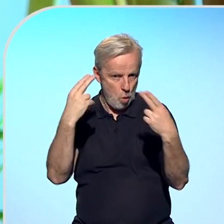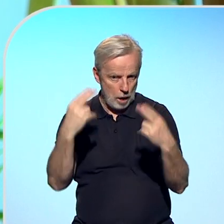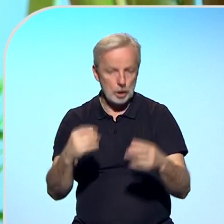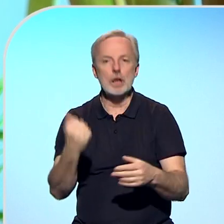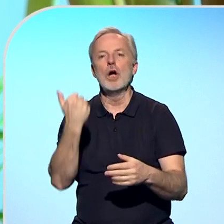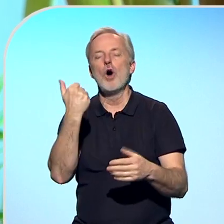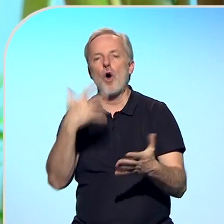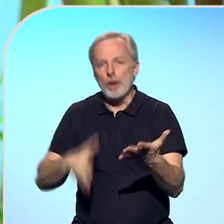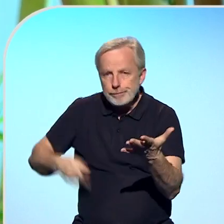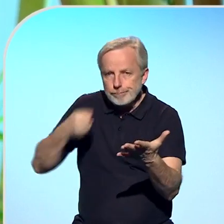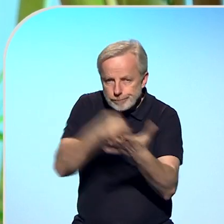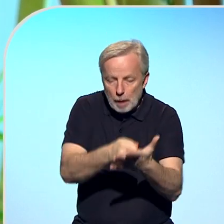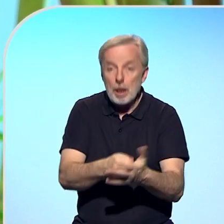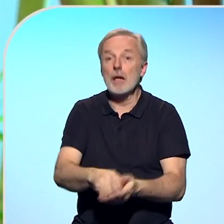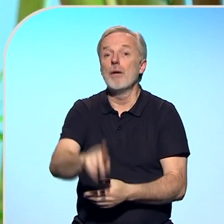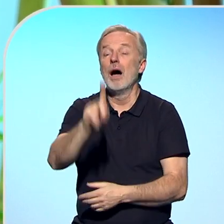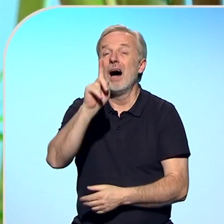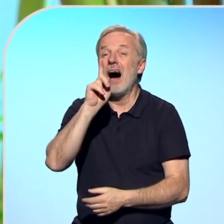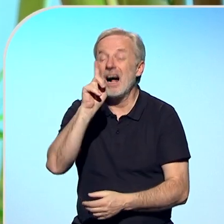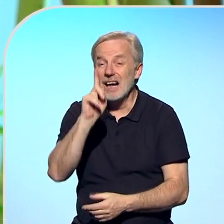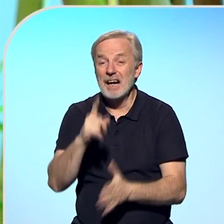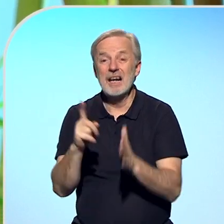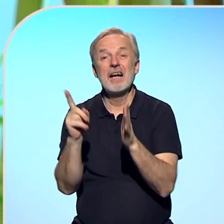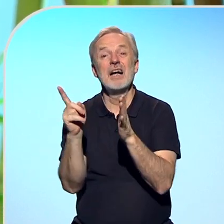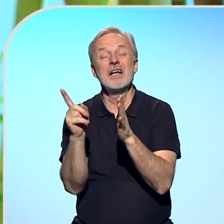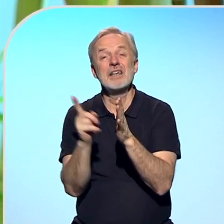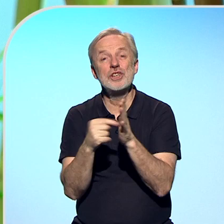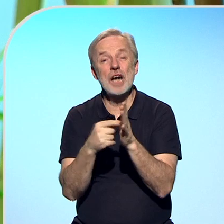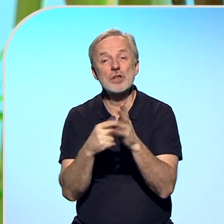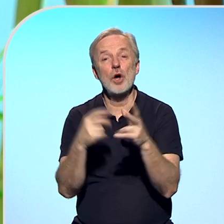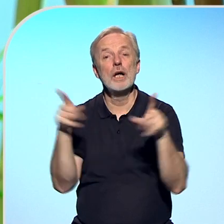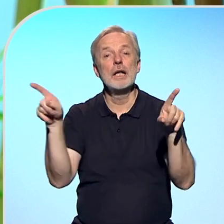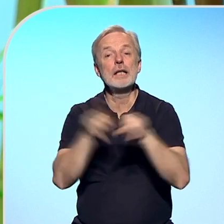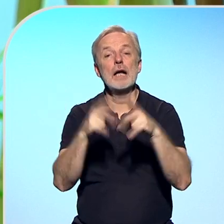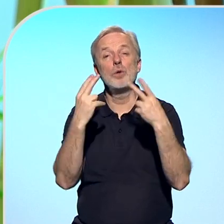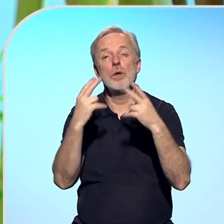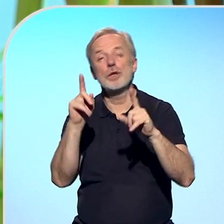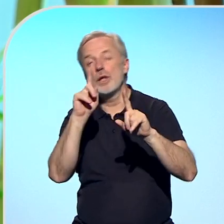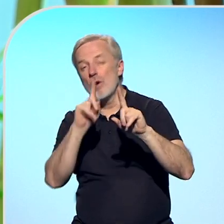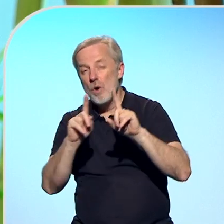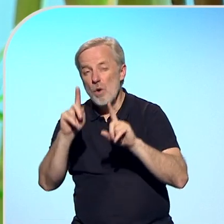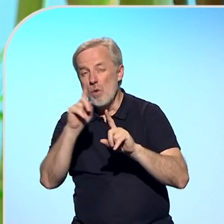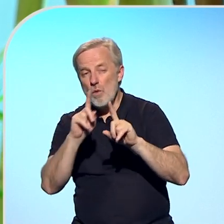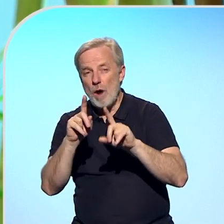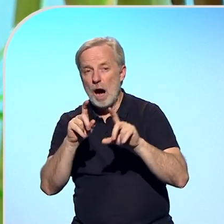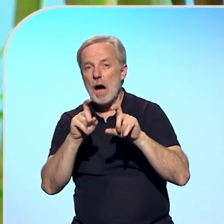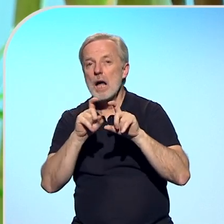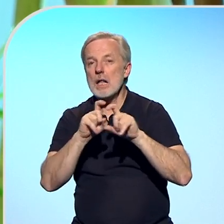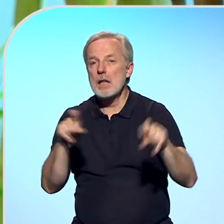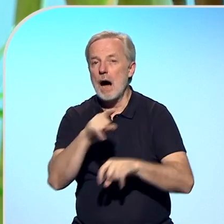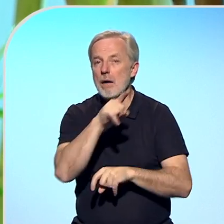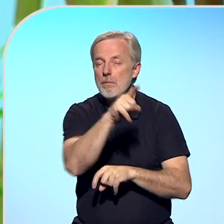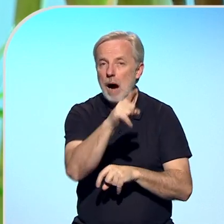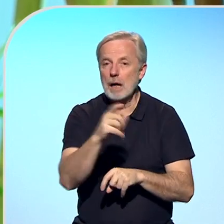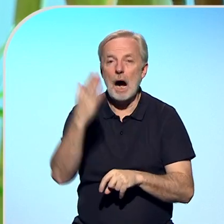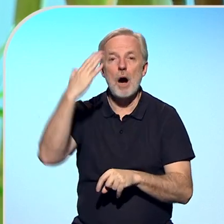bude. Na druhou stranu častokrát je veľmi dôležité aj odhad. Akým spôsobom banka vie vlastne ten